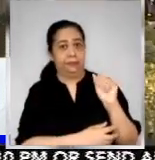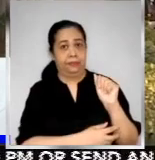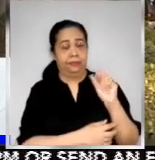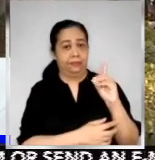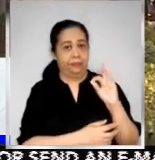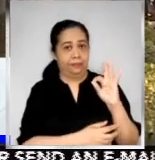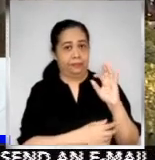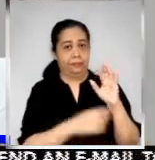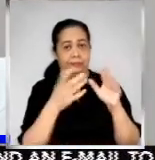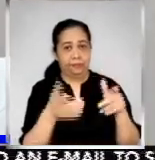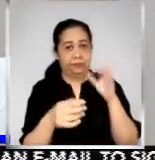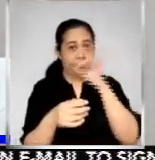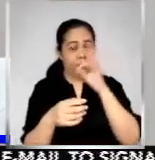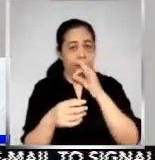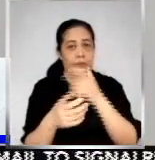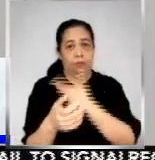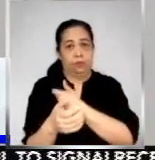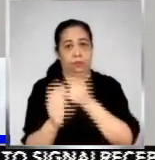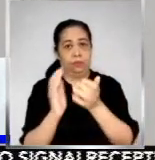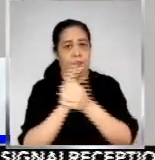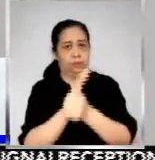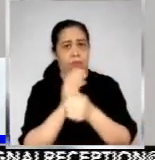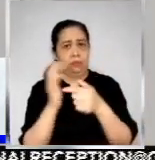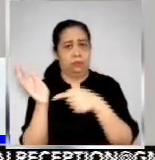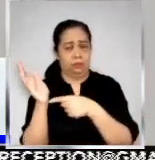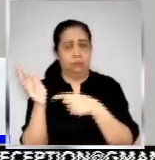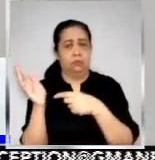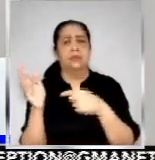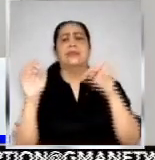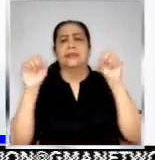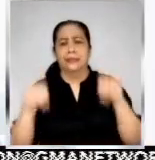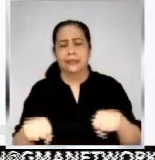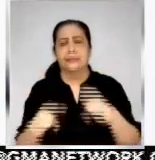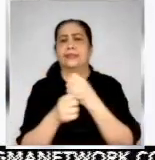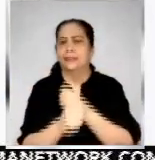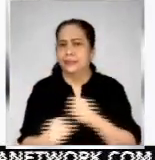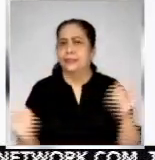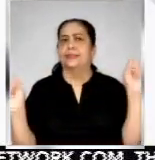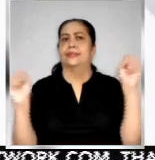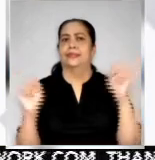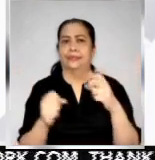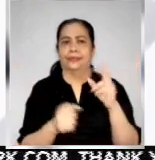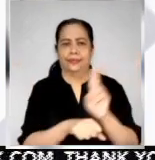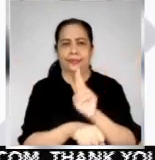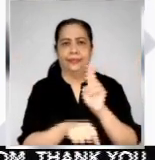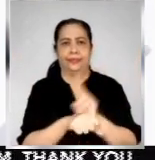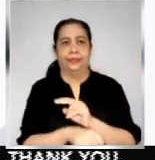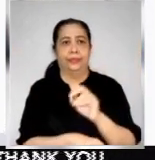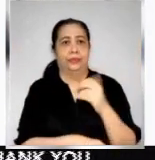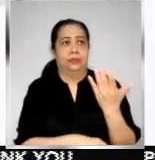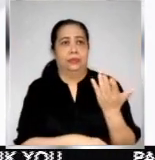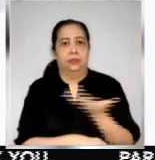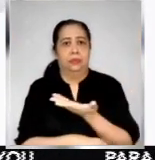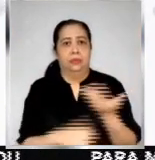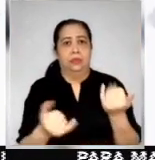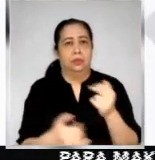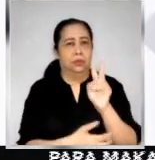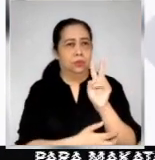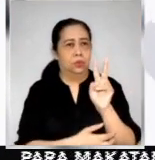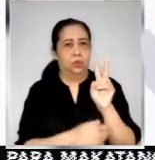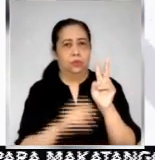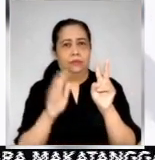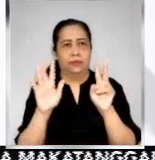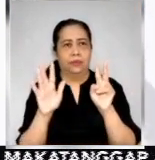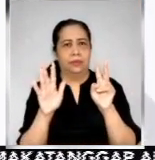Pinoy vaccine experts ang bakuna, ligtas itong gamitin. So far ngayon, parang 2 to 5 adverse